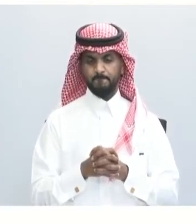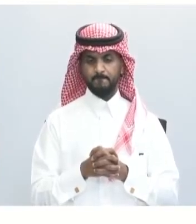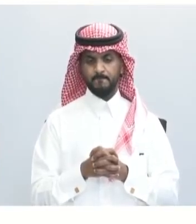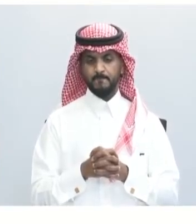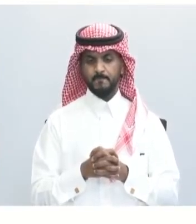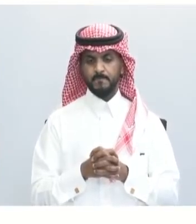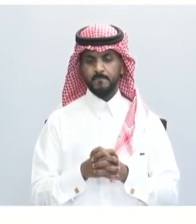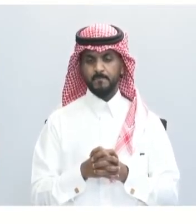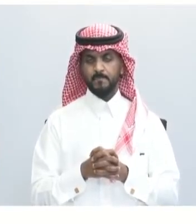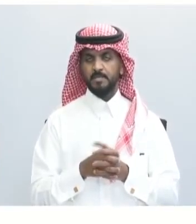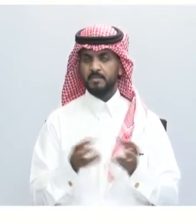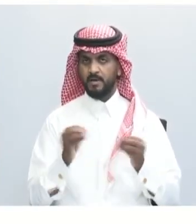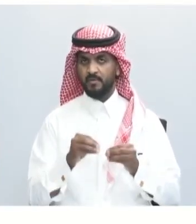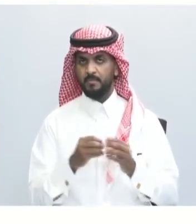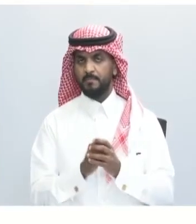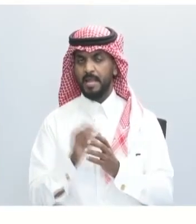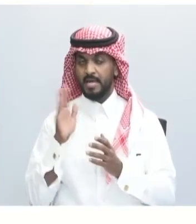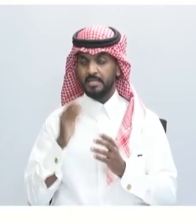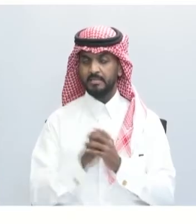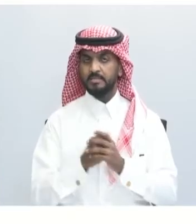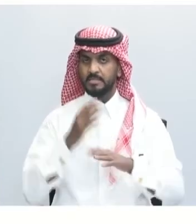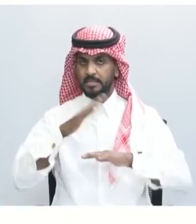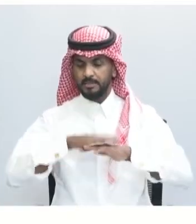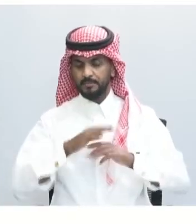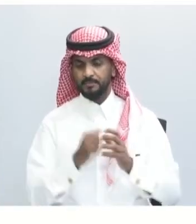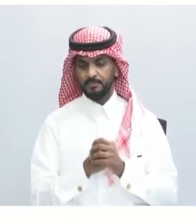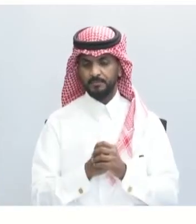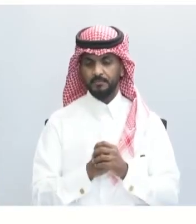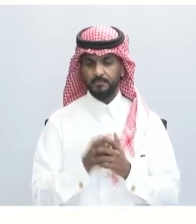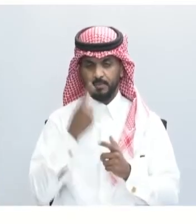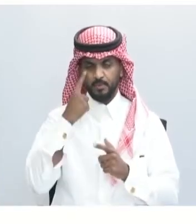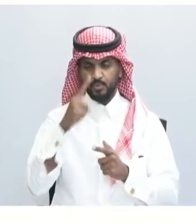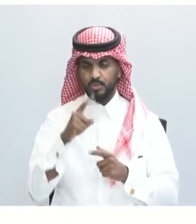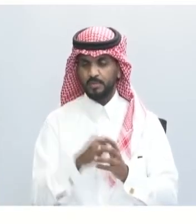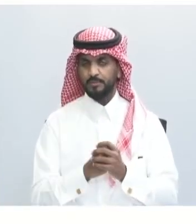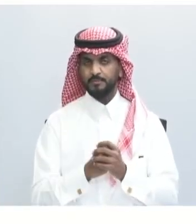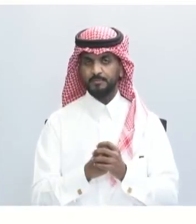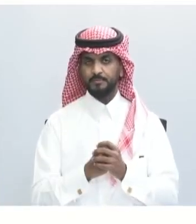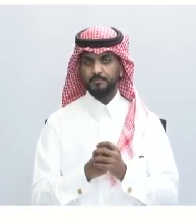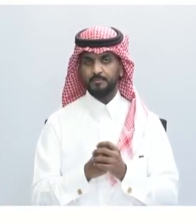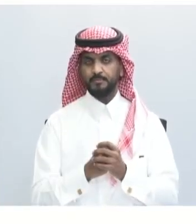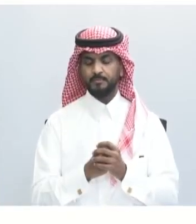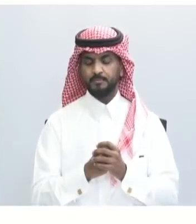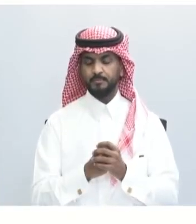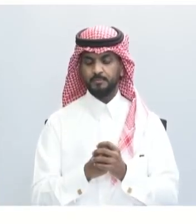كذالك من العادات الصحيه ماذا نشاهد في هذه الصوره